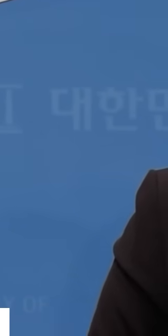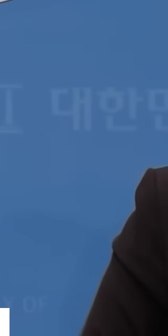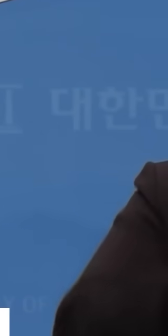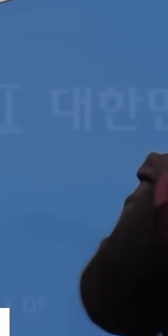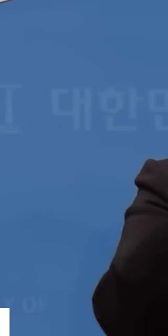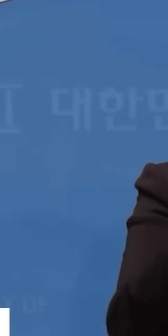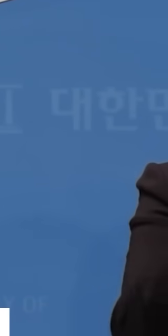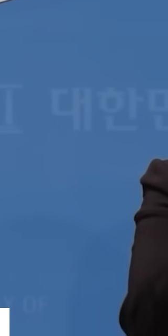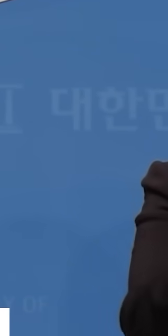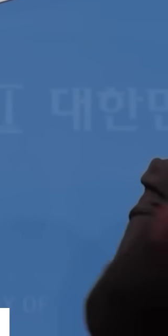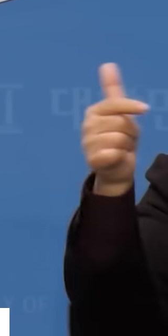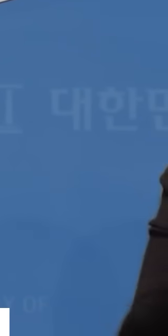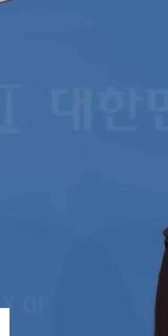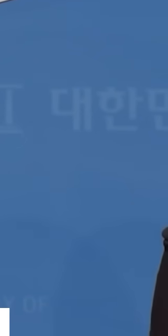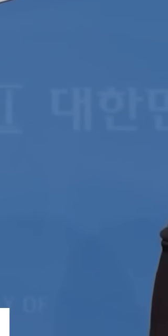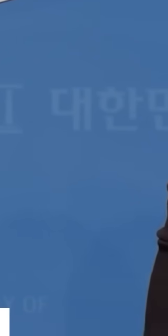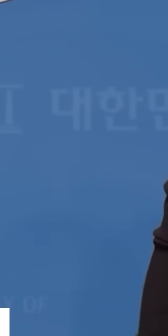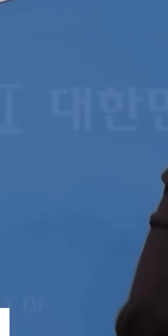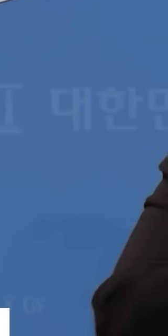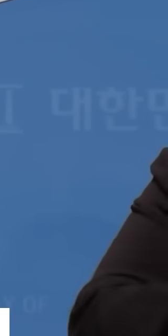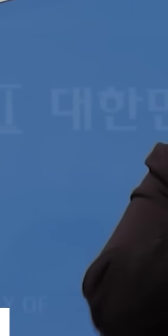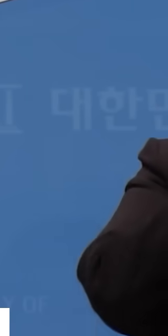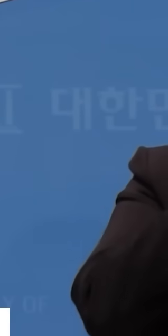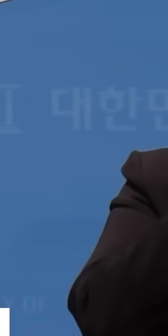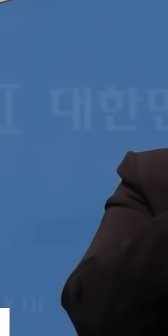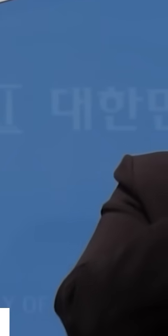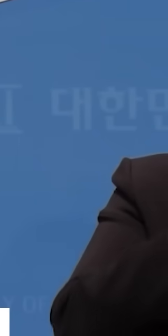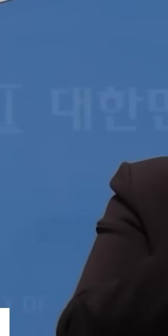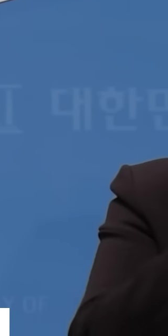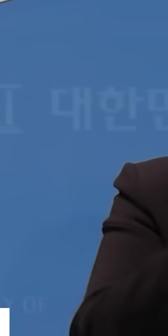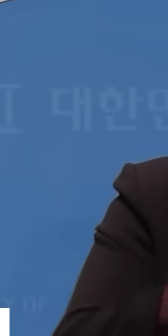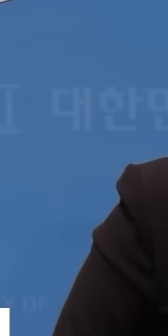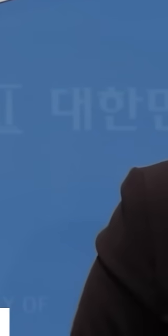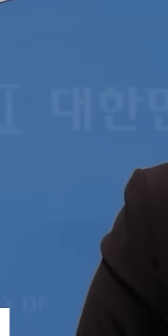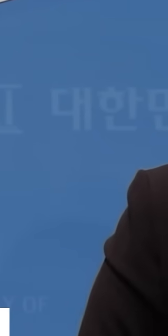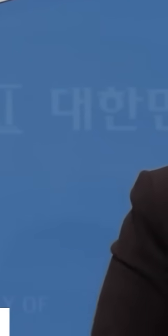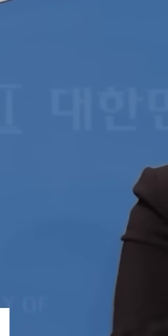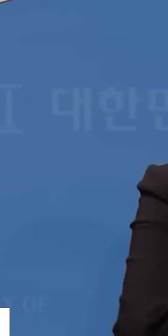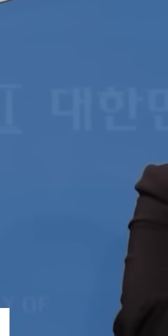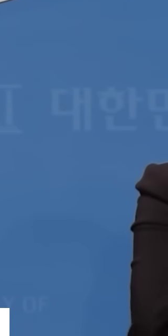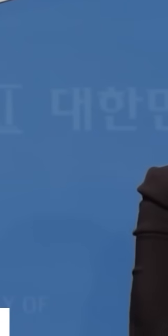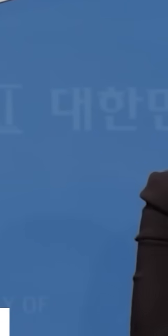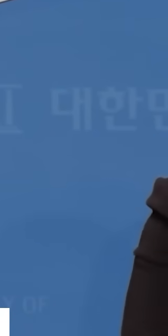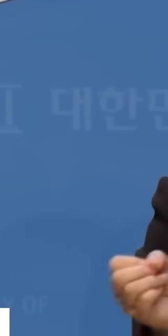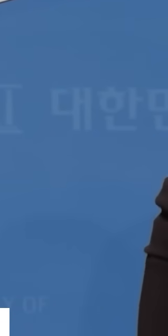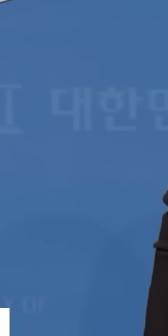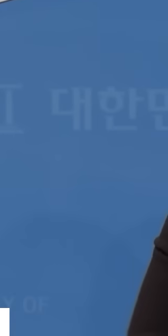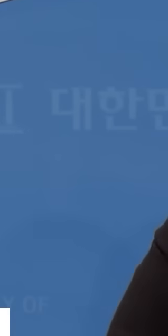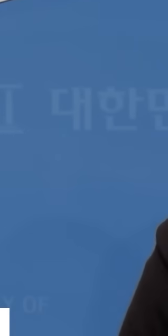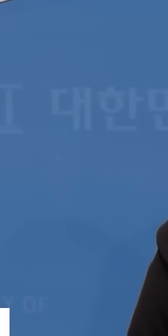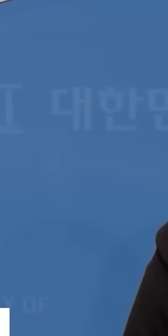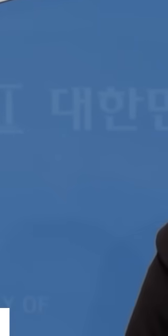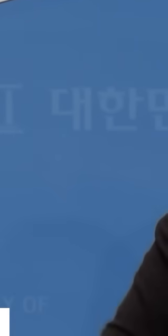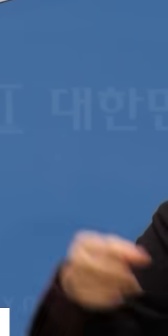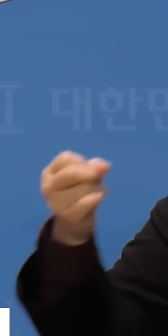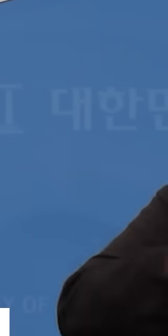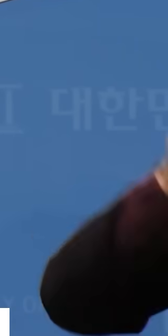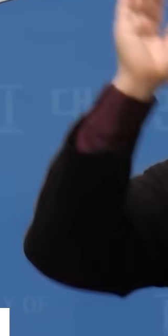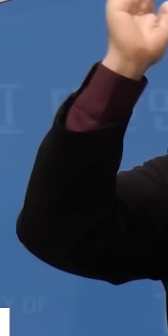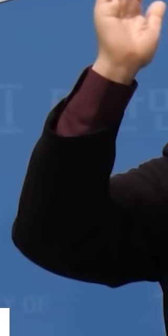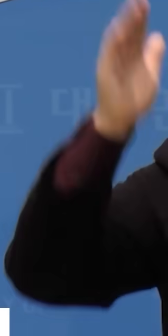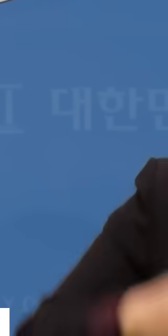국회의원은 줄이자고. 세금이 너무 아깝다고. 특권을 다 버리라고. 그리고 또 말을